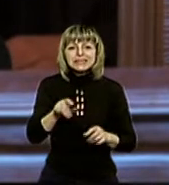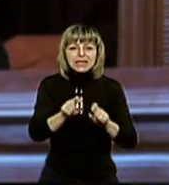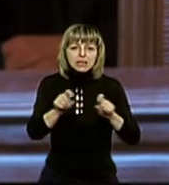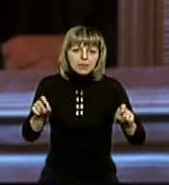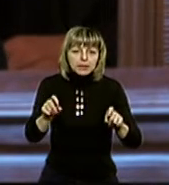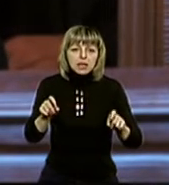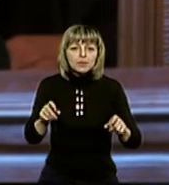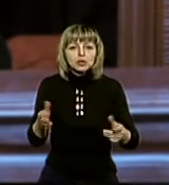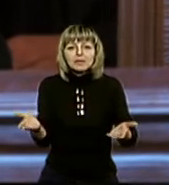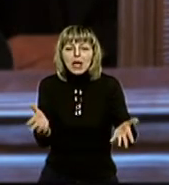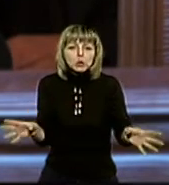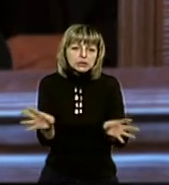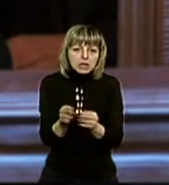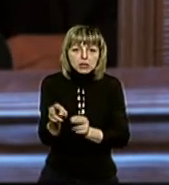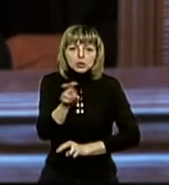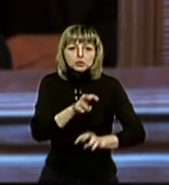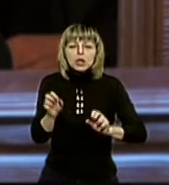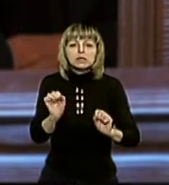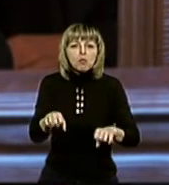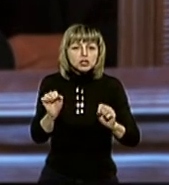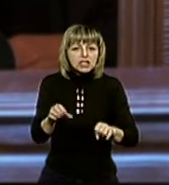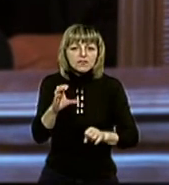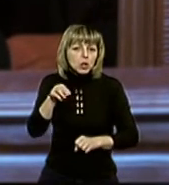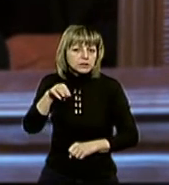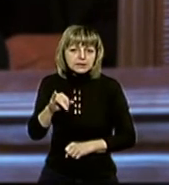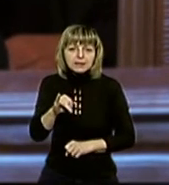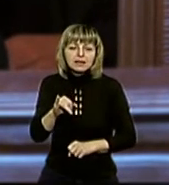департаментом теж якось разом шукати можливості,